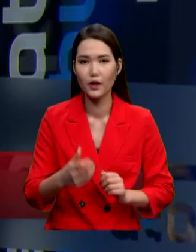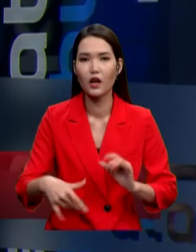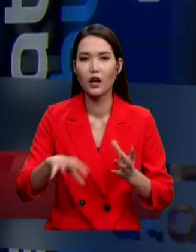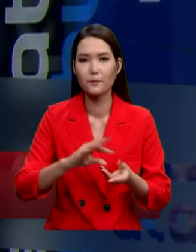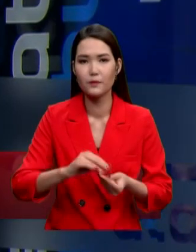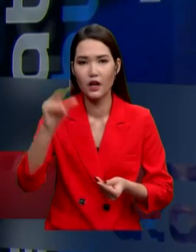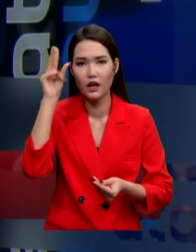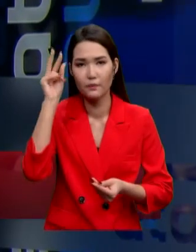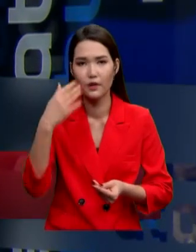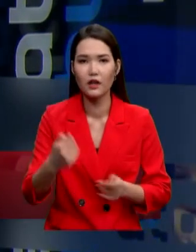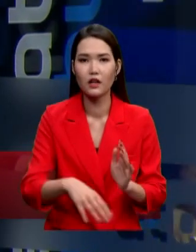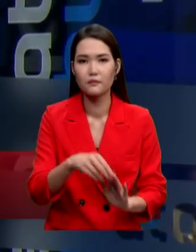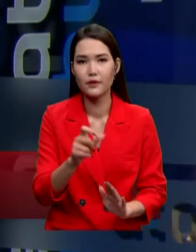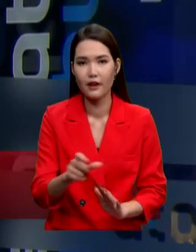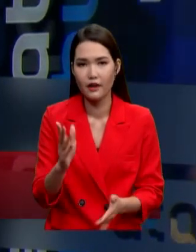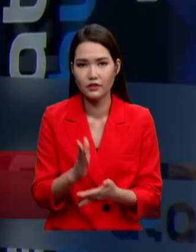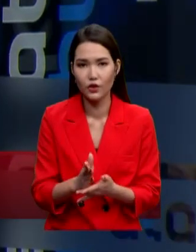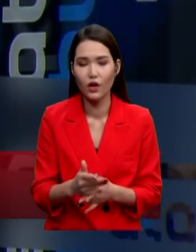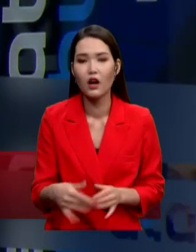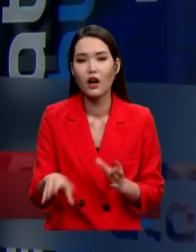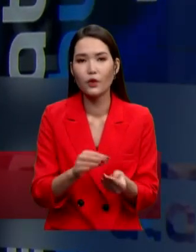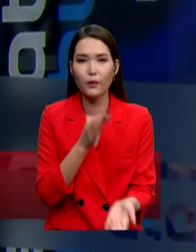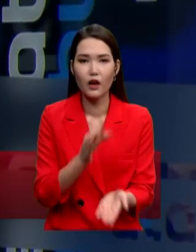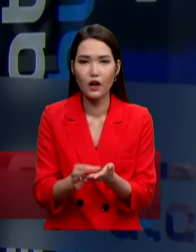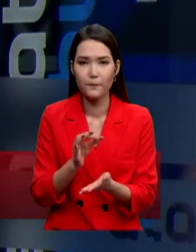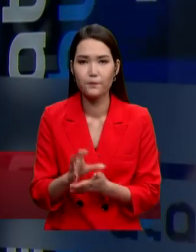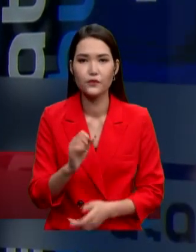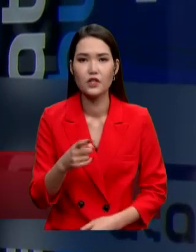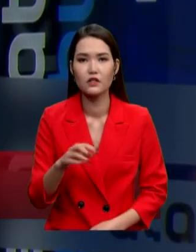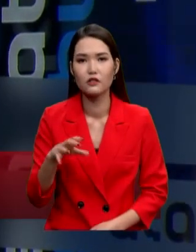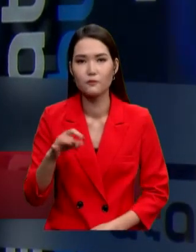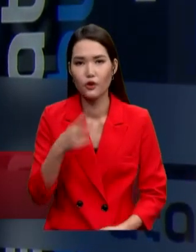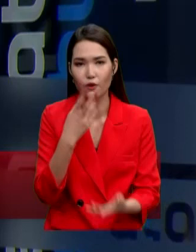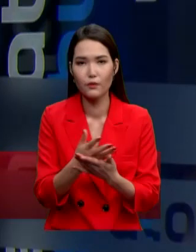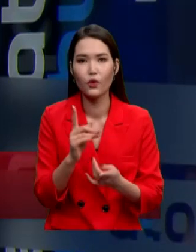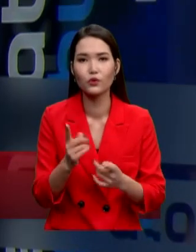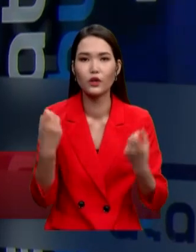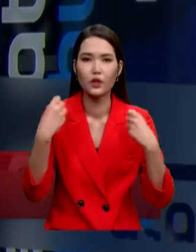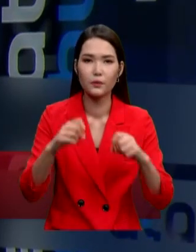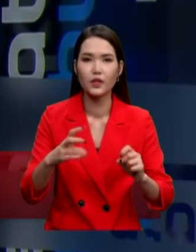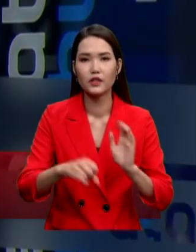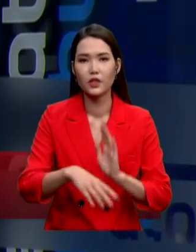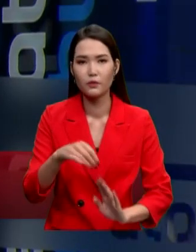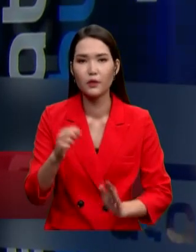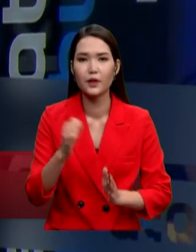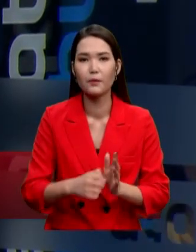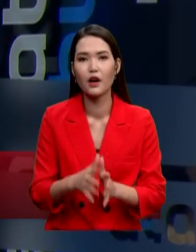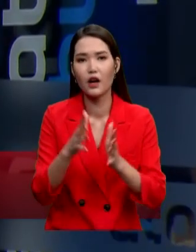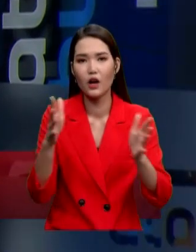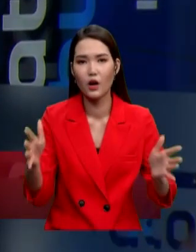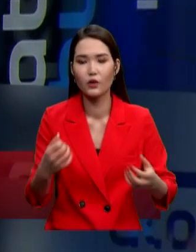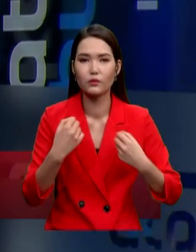54,19% от общего количества избирателей. Результат опросов экзит-пула показали, что победила на выборах, причем с